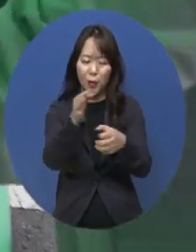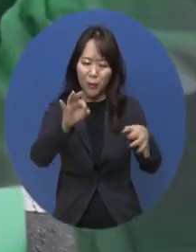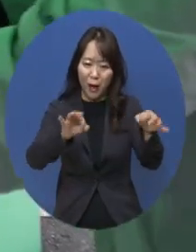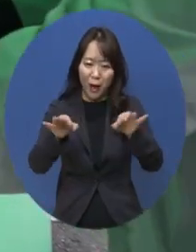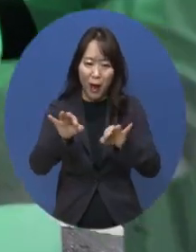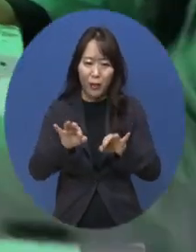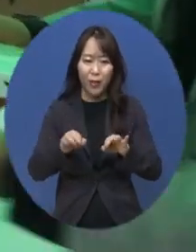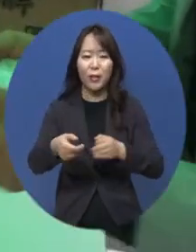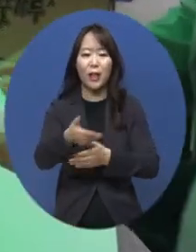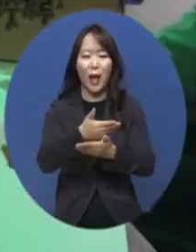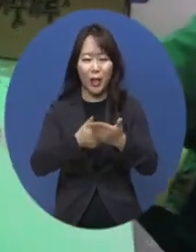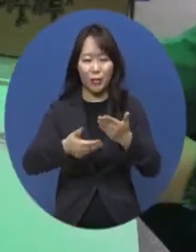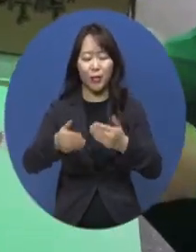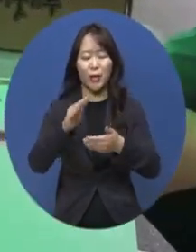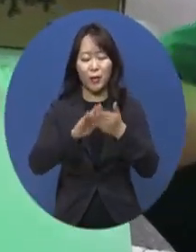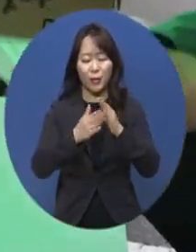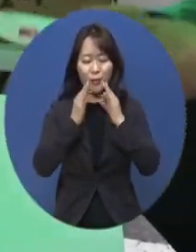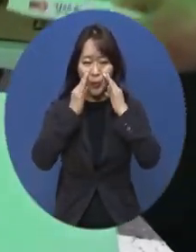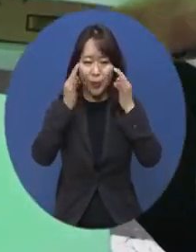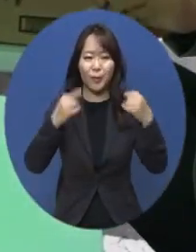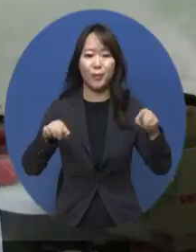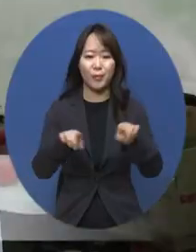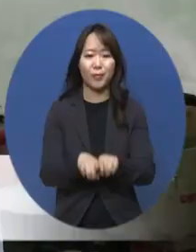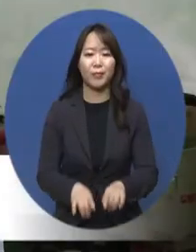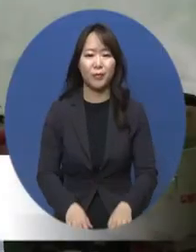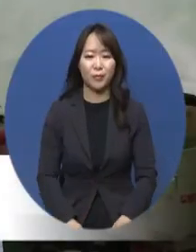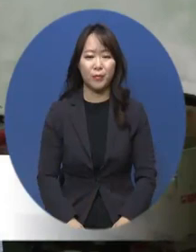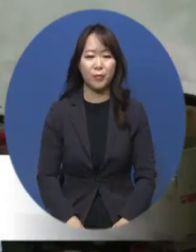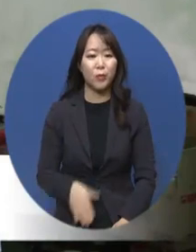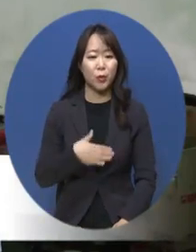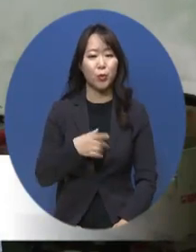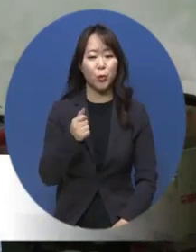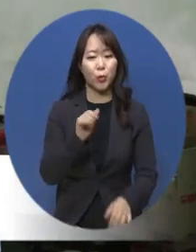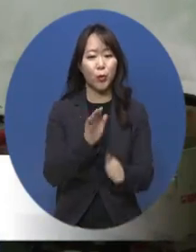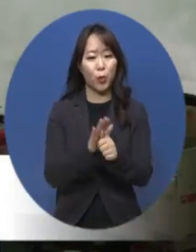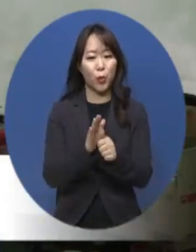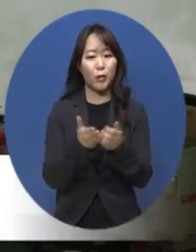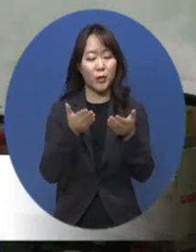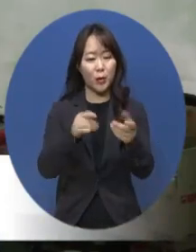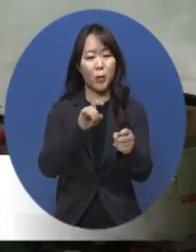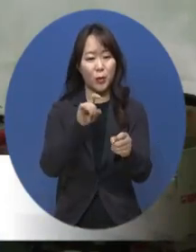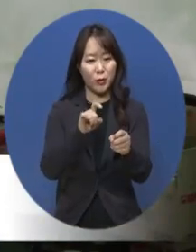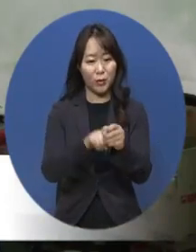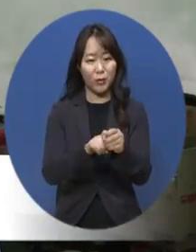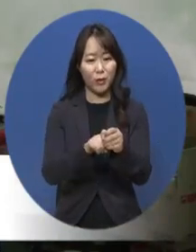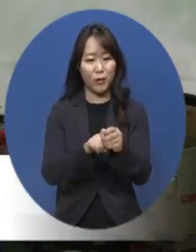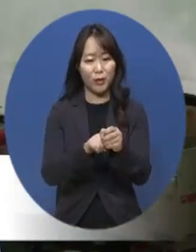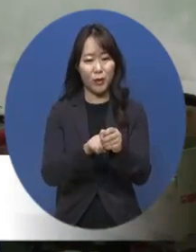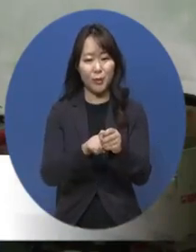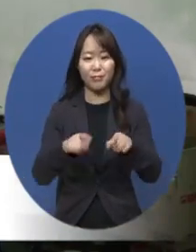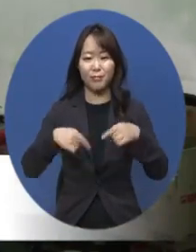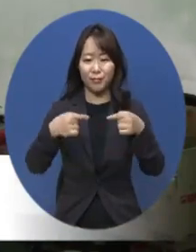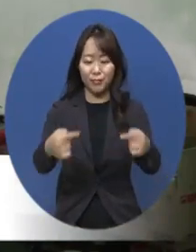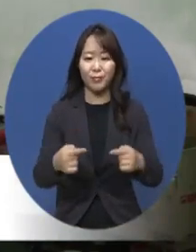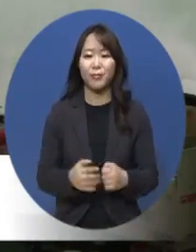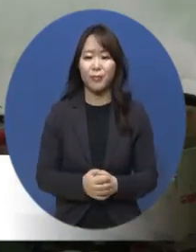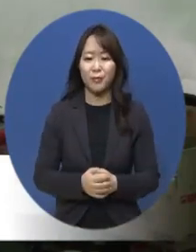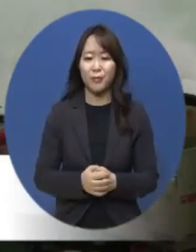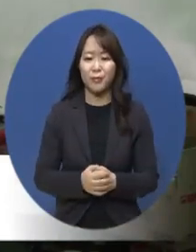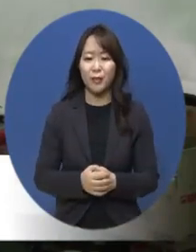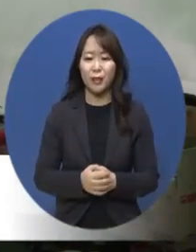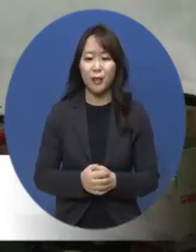십시일반 나눔과 정성을 보탭니다. 저도 조금이라도 보탬이 좀 될까 해서 같이 나와봤습니다.